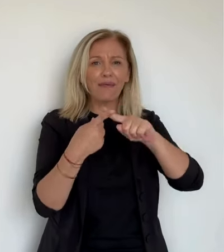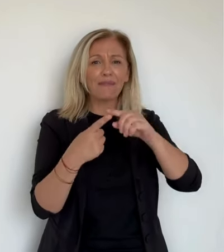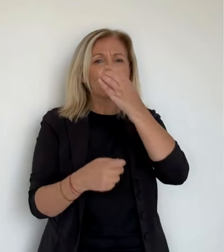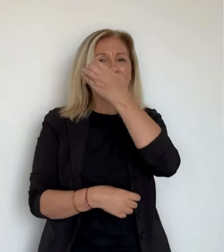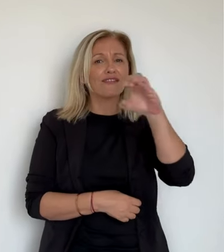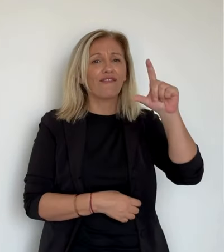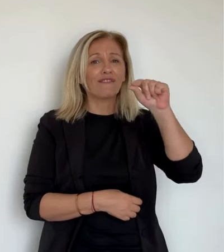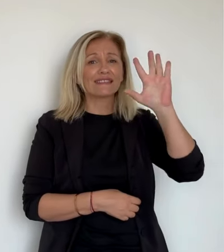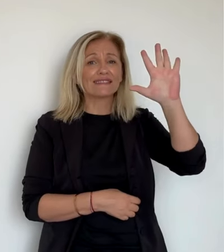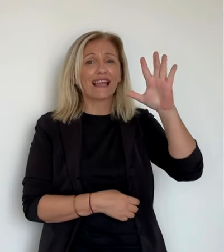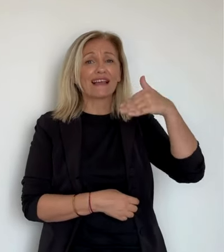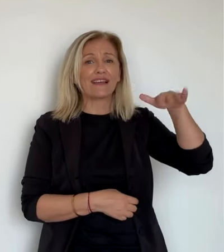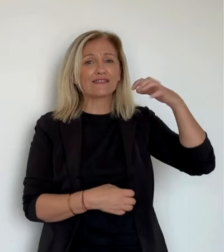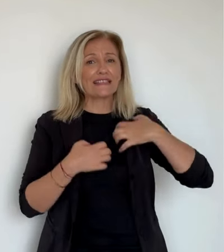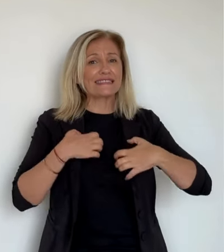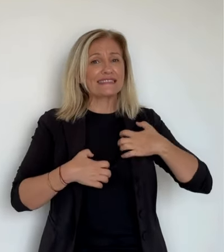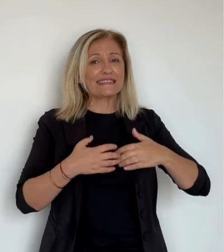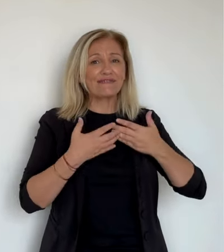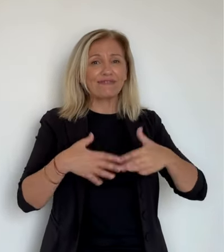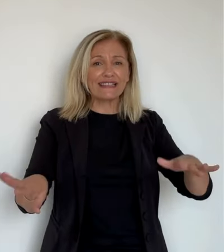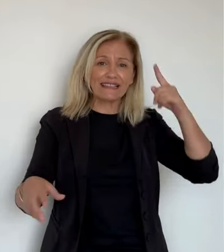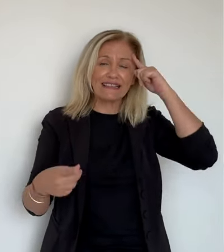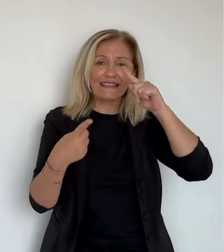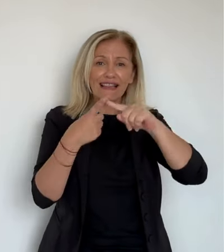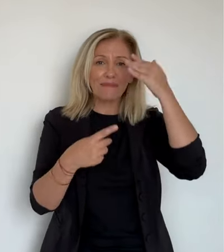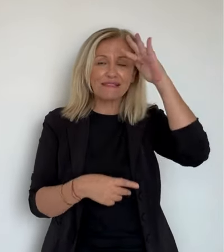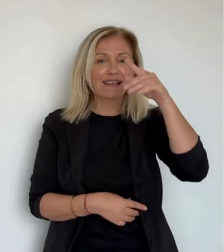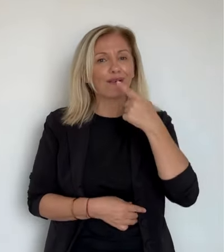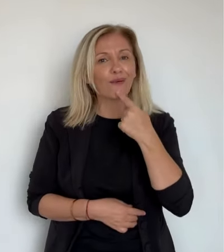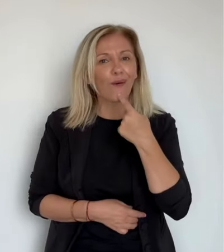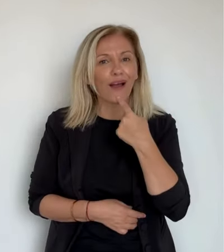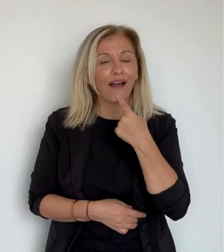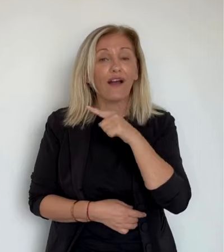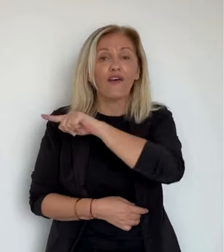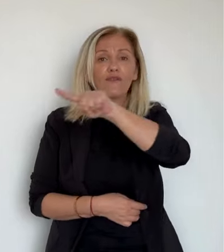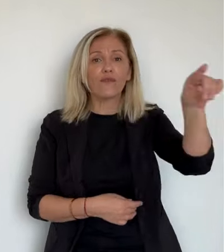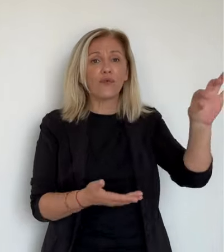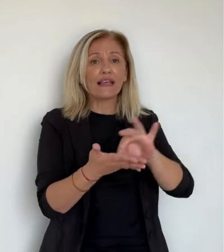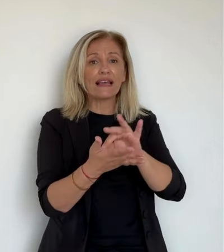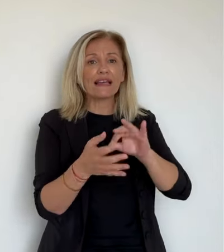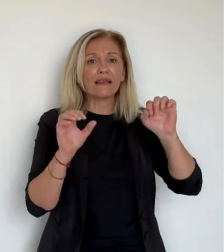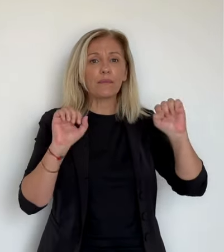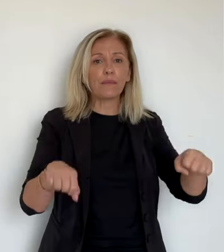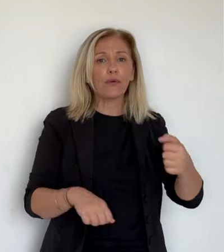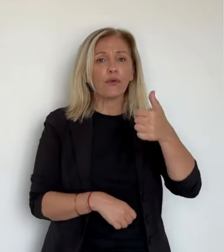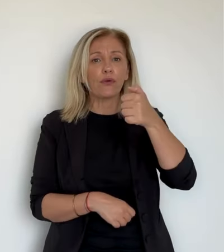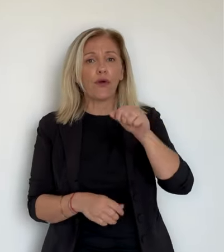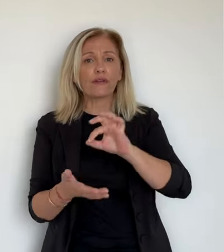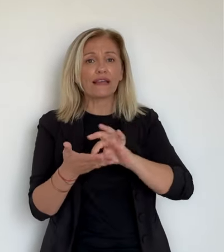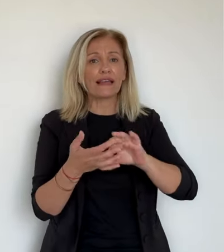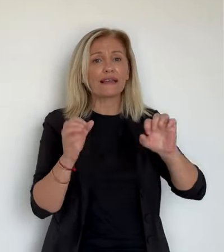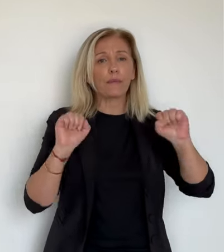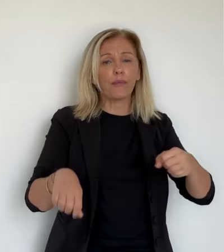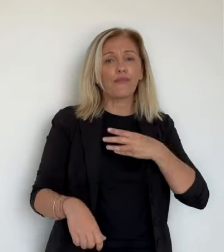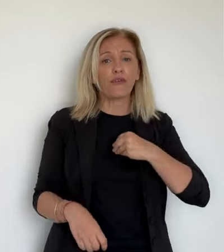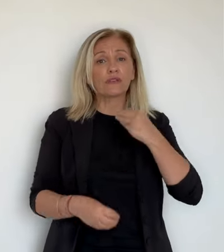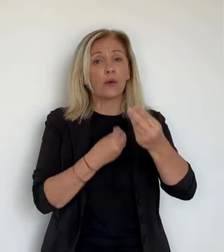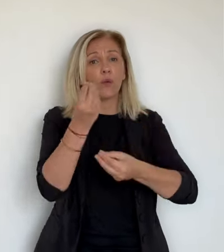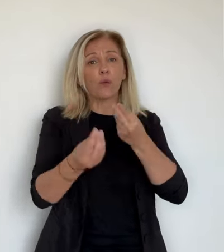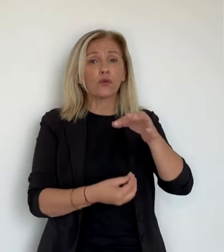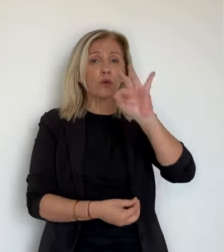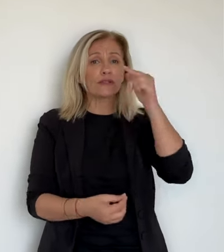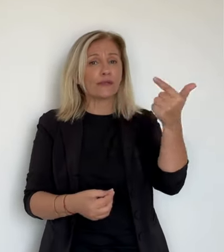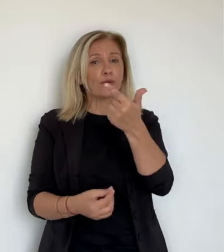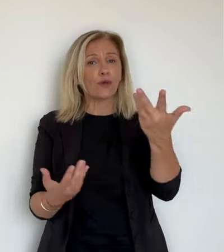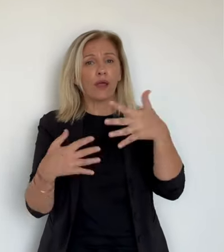candidats de l'établissement. Vous pouvez composer soit en corse, soit en français. Et vous pouvez choisir la formule hybride. 9h pile, à